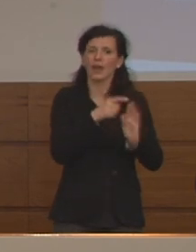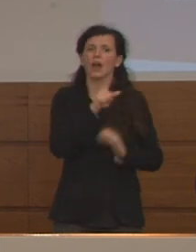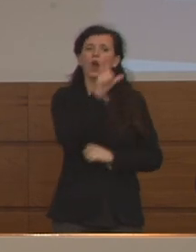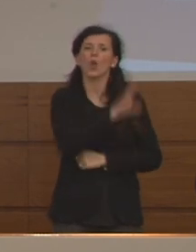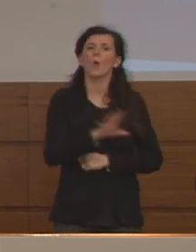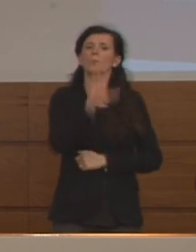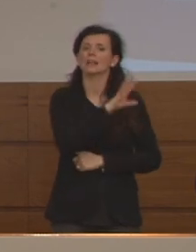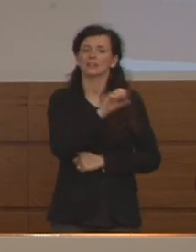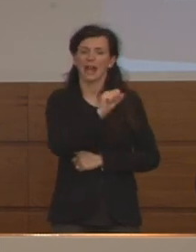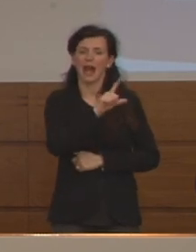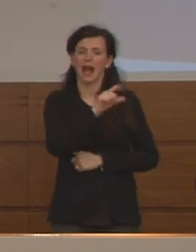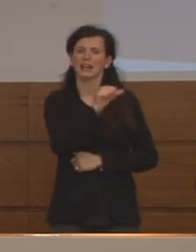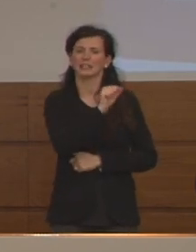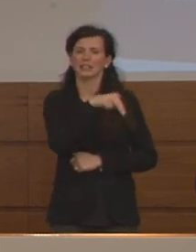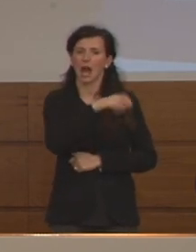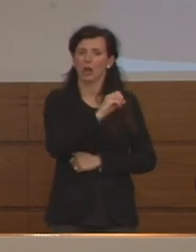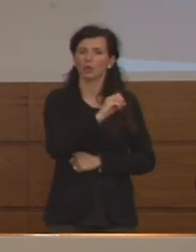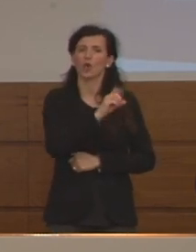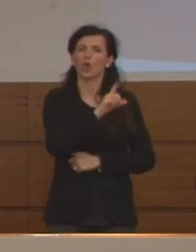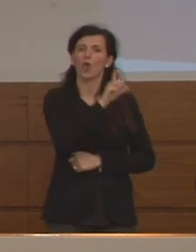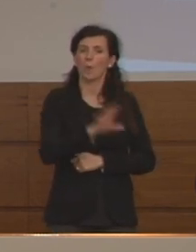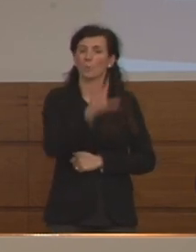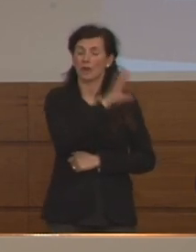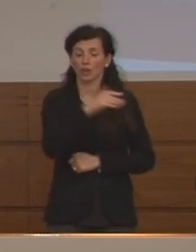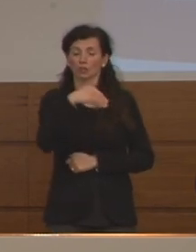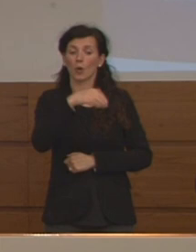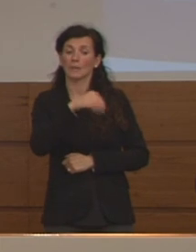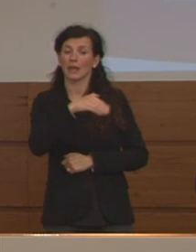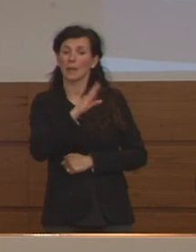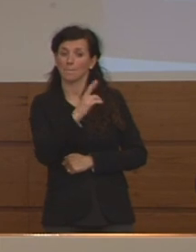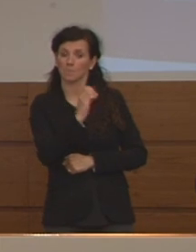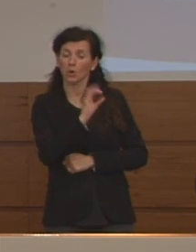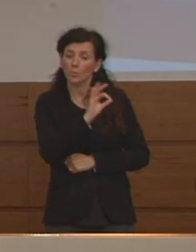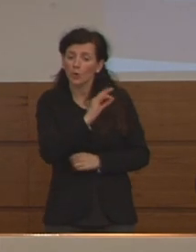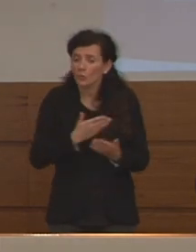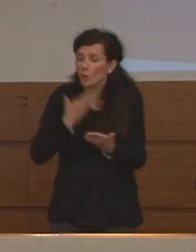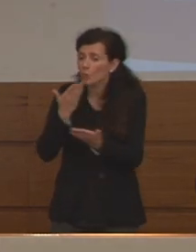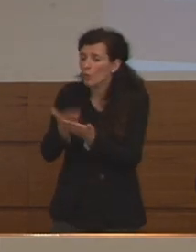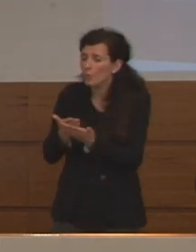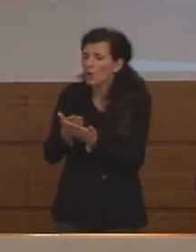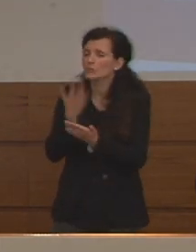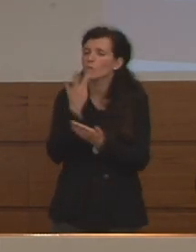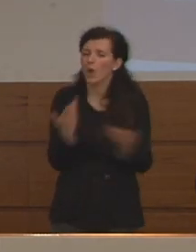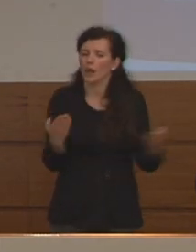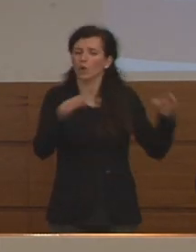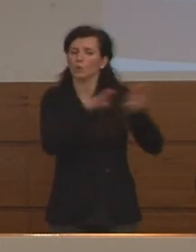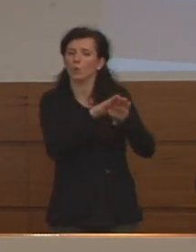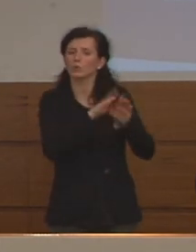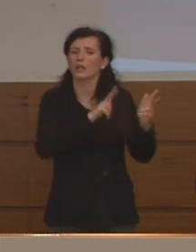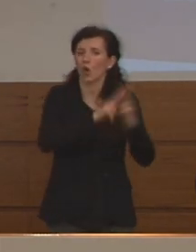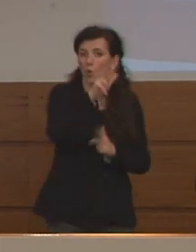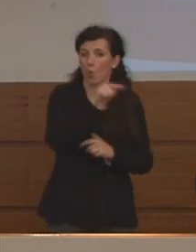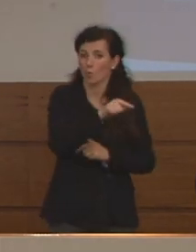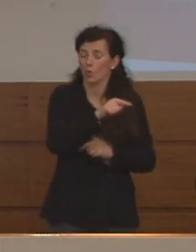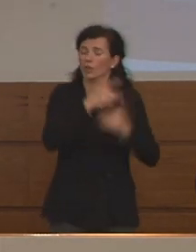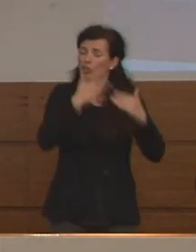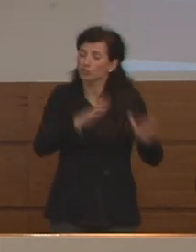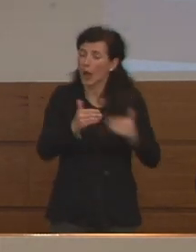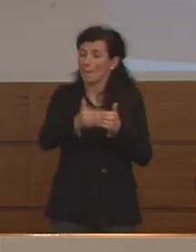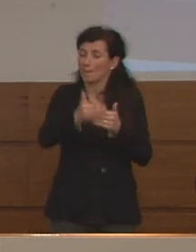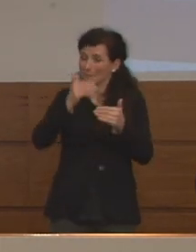alzano lombardo e di nembro vi propone vavi suggeriva la chiusura di questi due comuni ancor prima che la